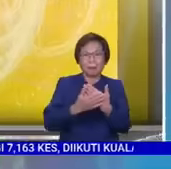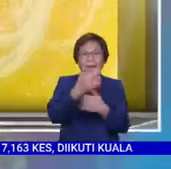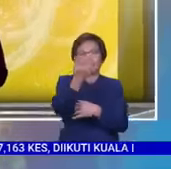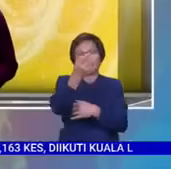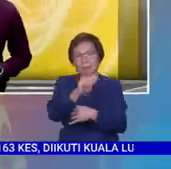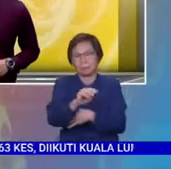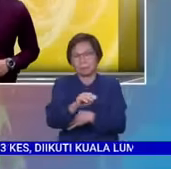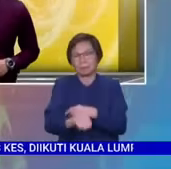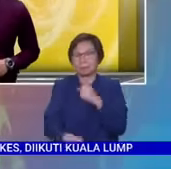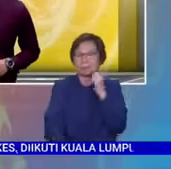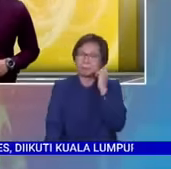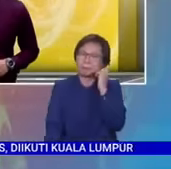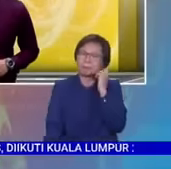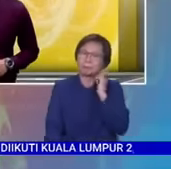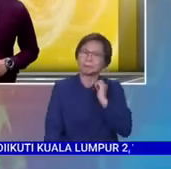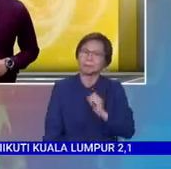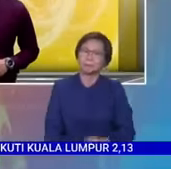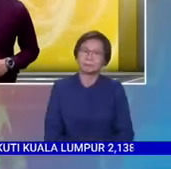ke angka